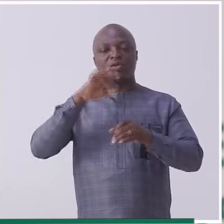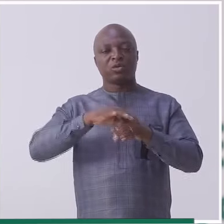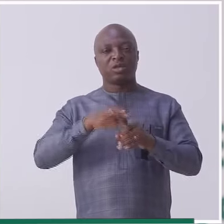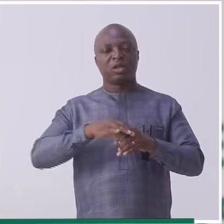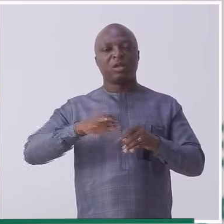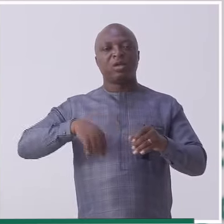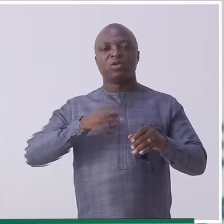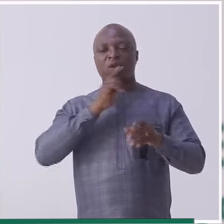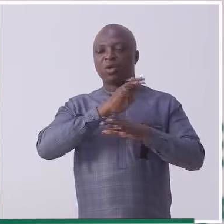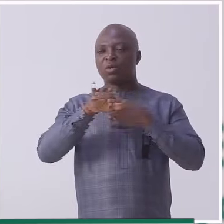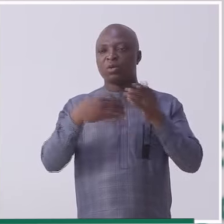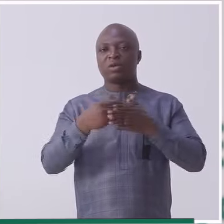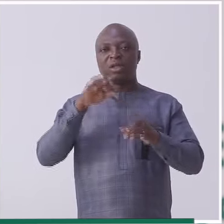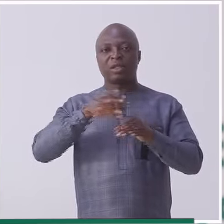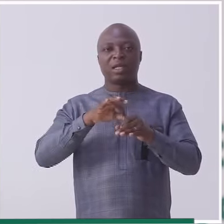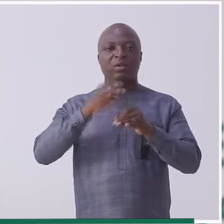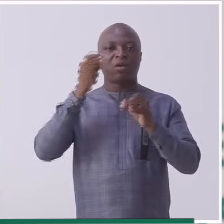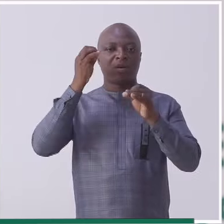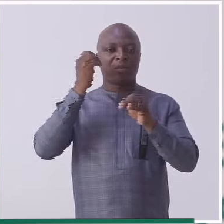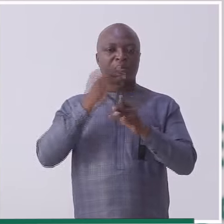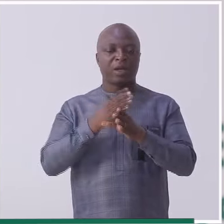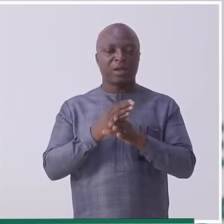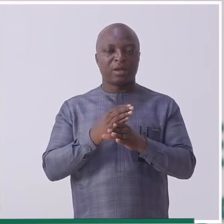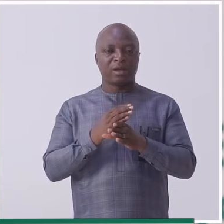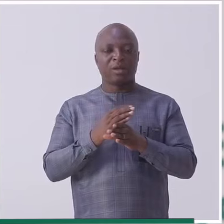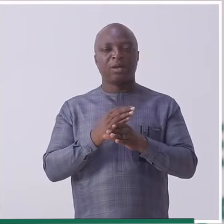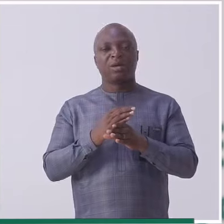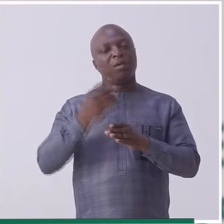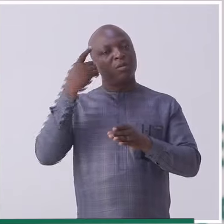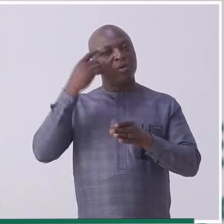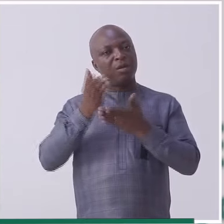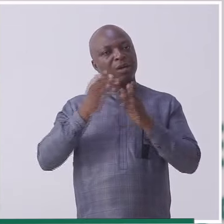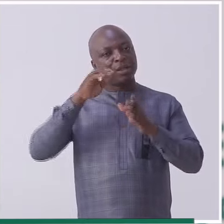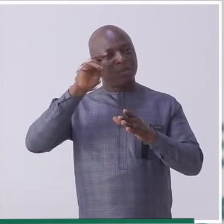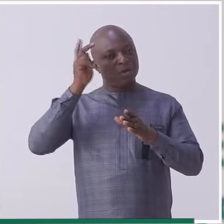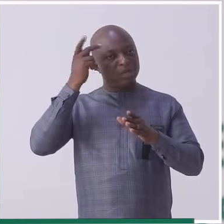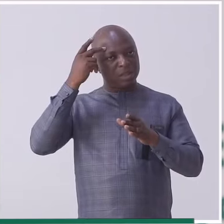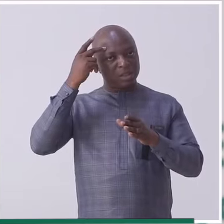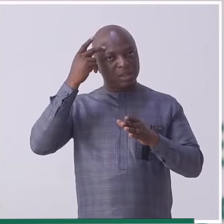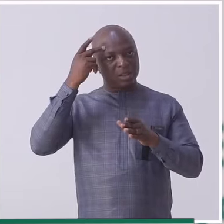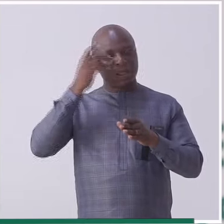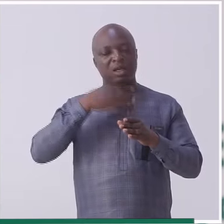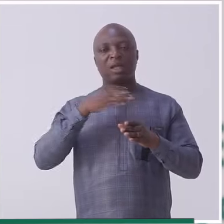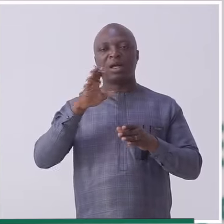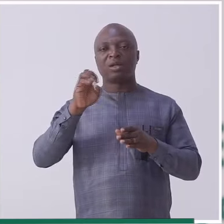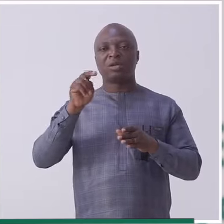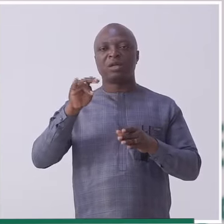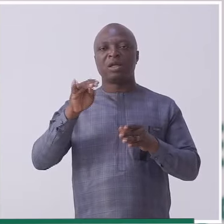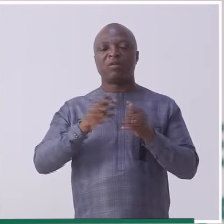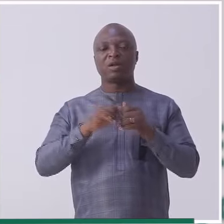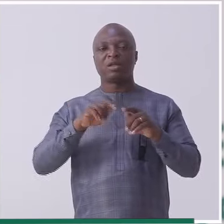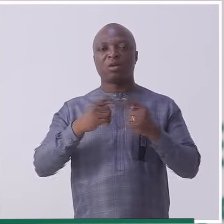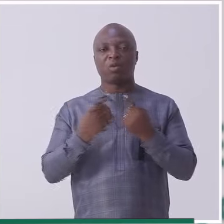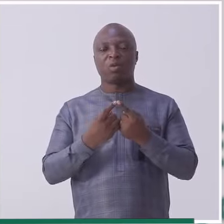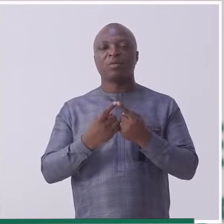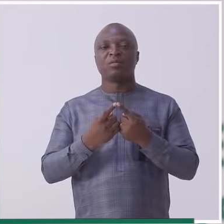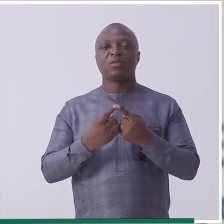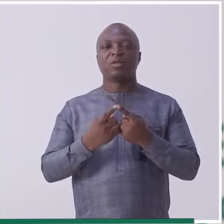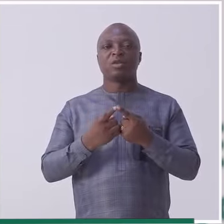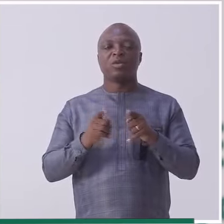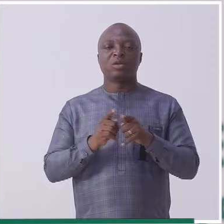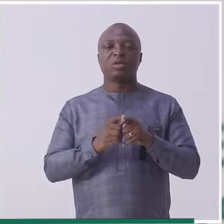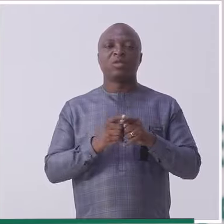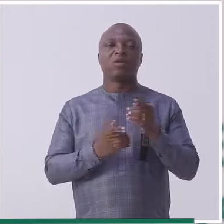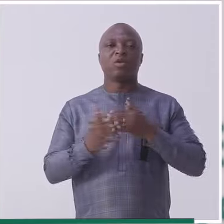tous des électeurs prêts. Outre les partis politiques et la CENI et ses démembrements, j'ai envie de me